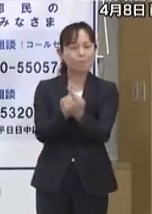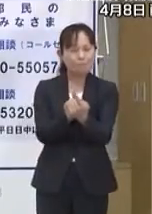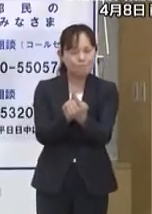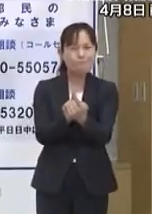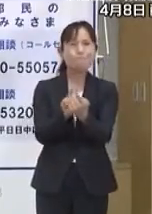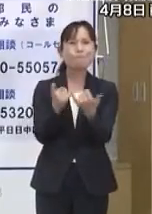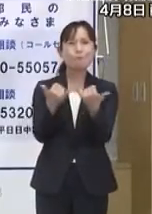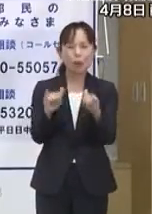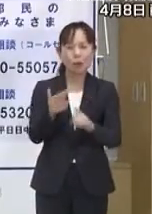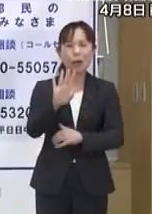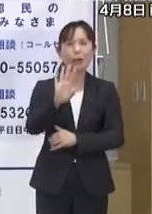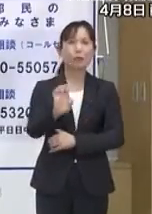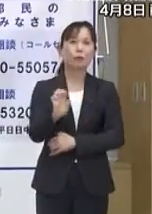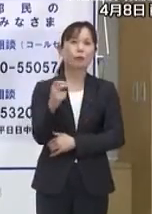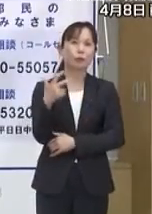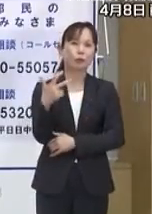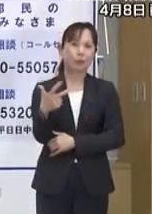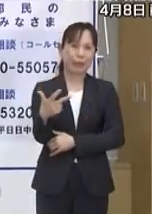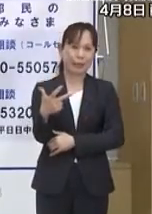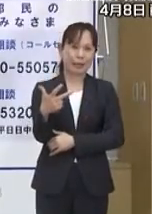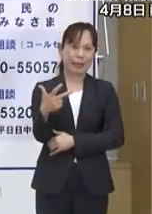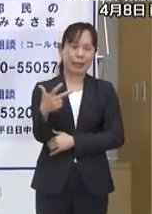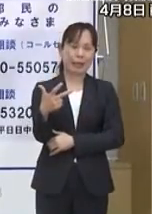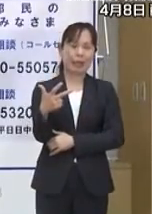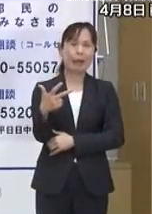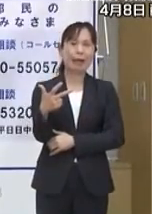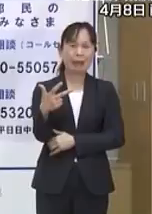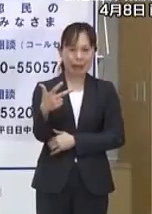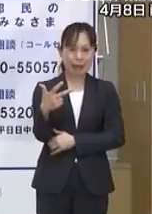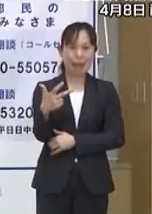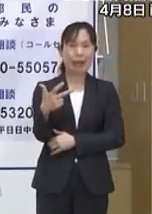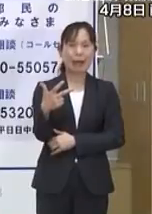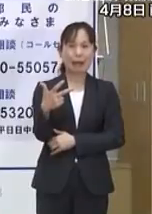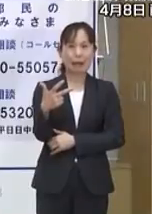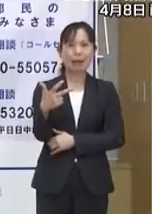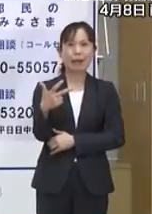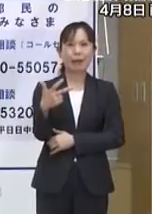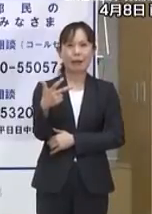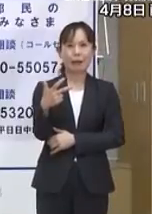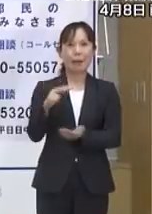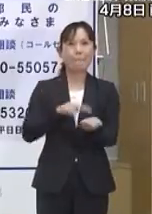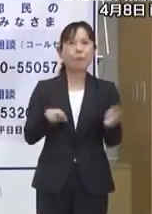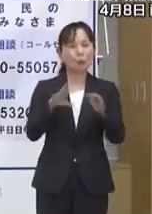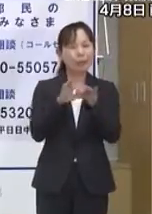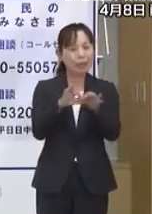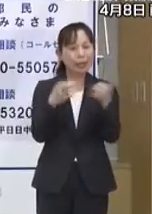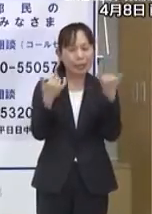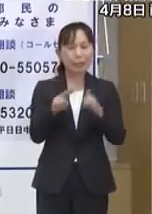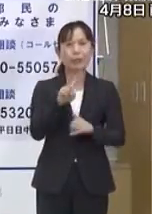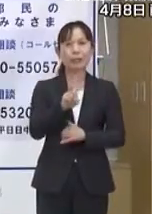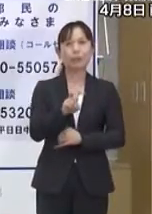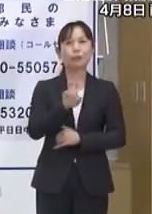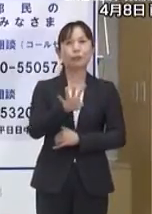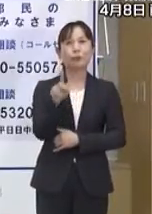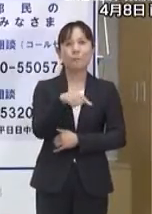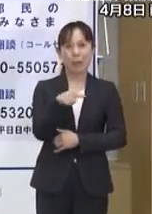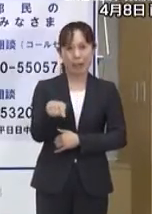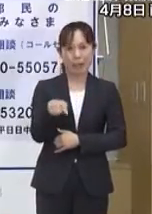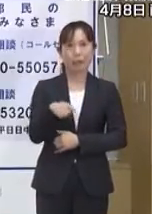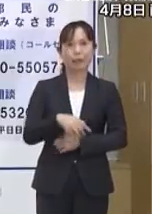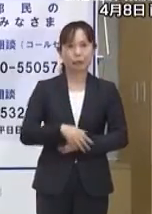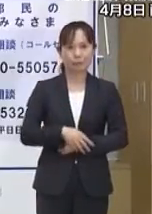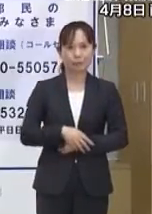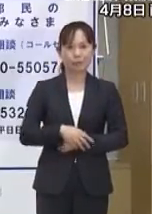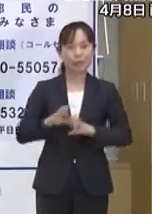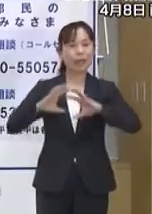が47名うち永住病院関係が24名となっております